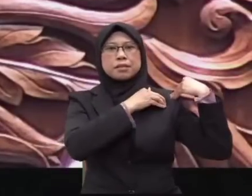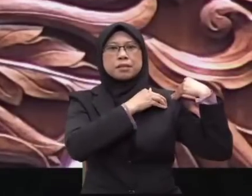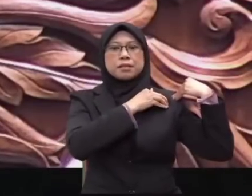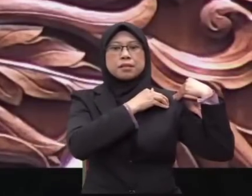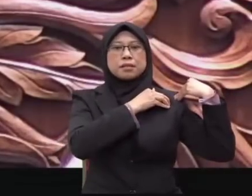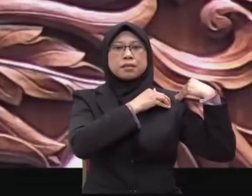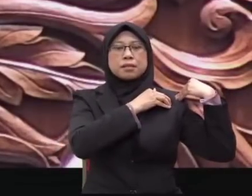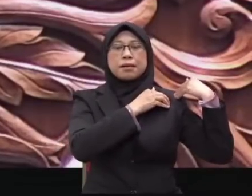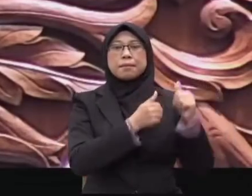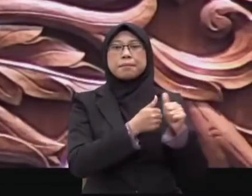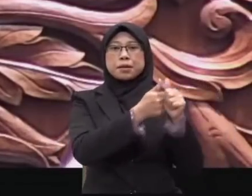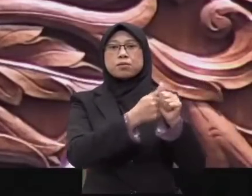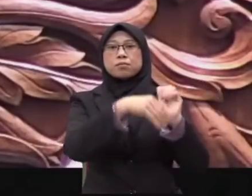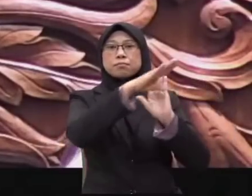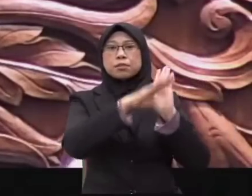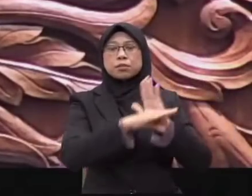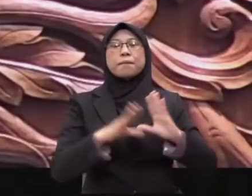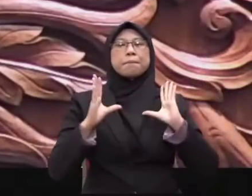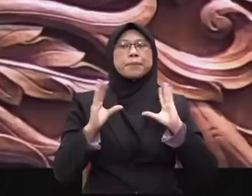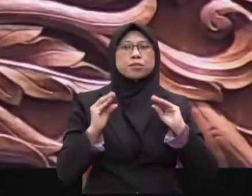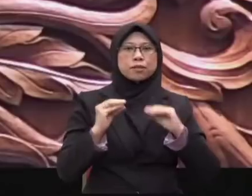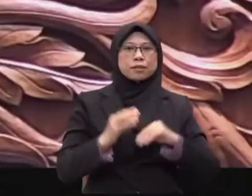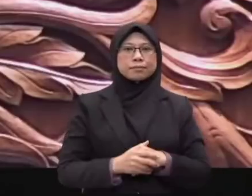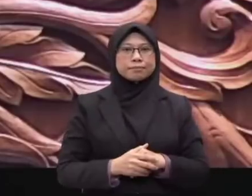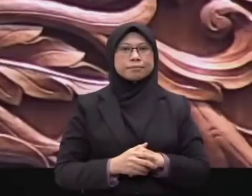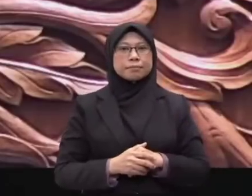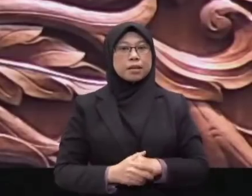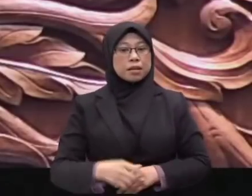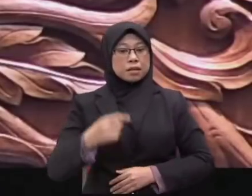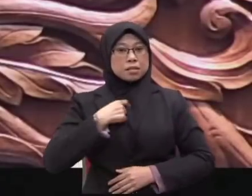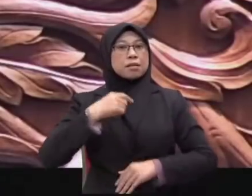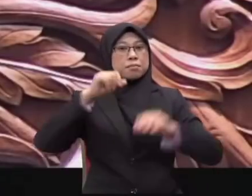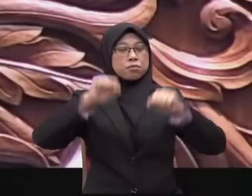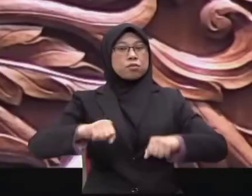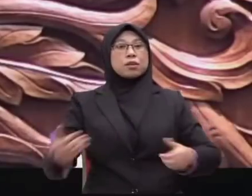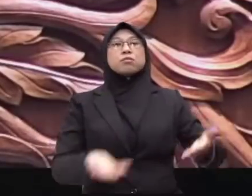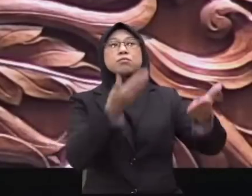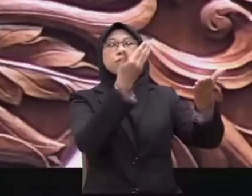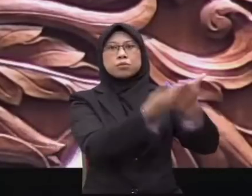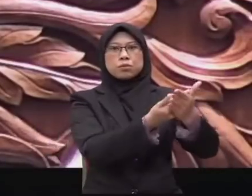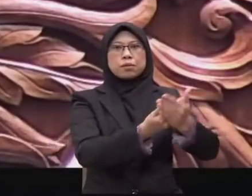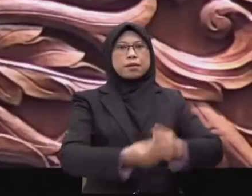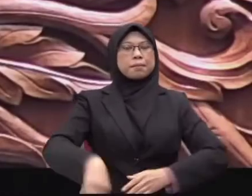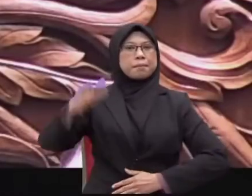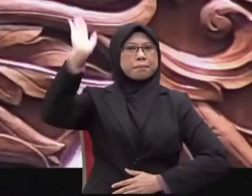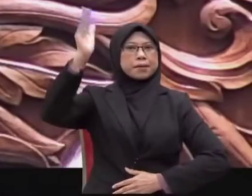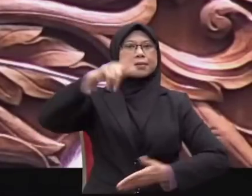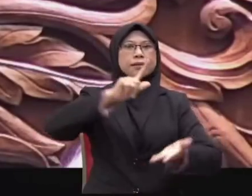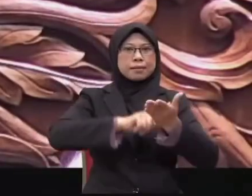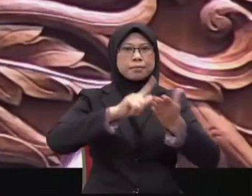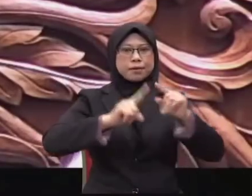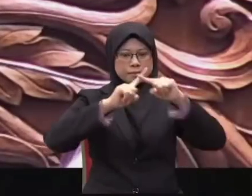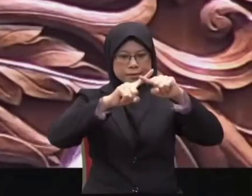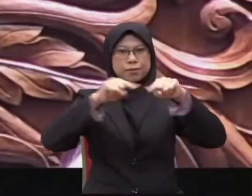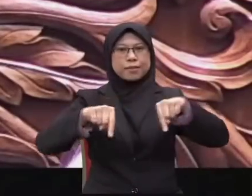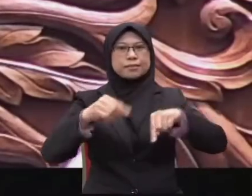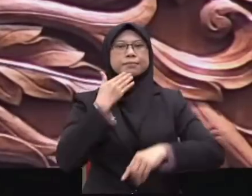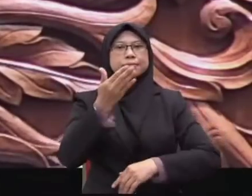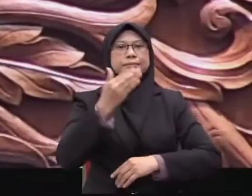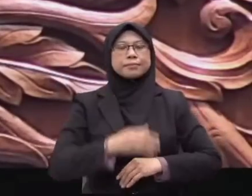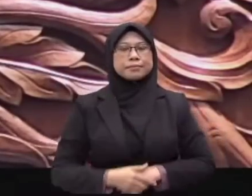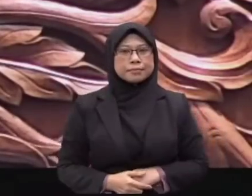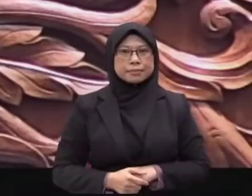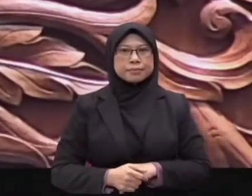mereka berlandaskan peraturan mesyuarat. Oleh itu, saya benarkan usul ini membahas laporan ini di Dewan ini. Terima kasih.